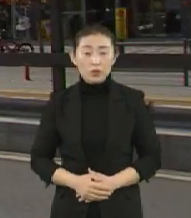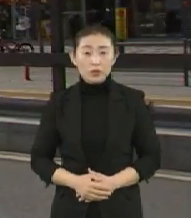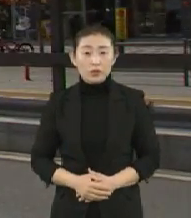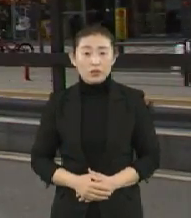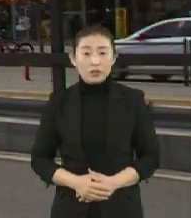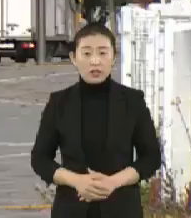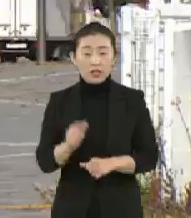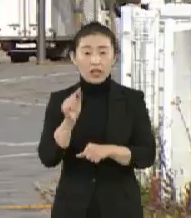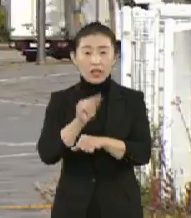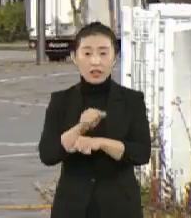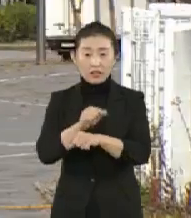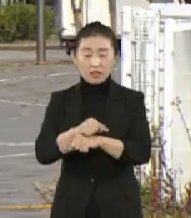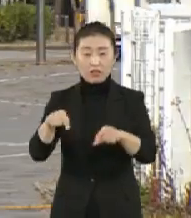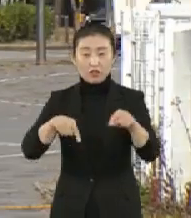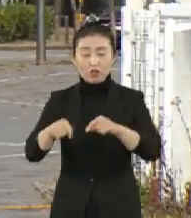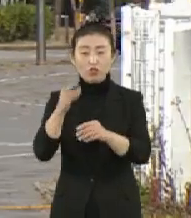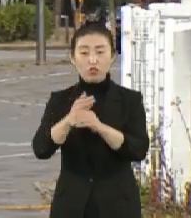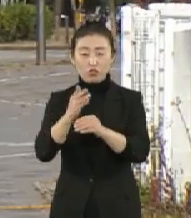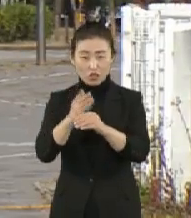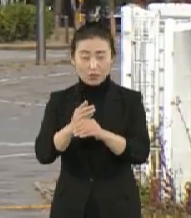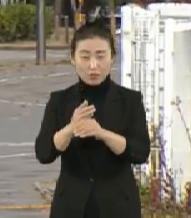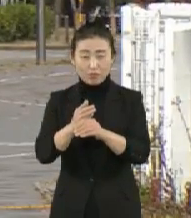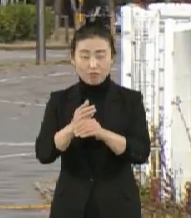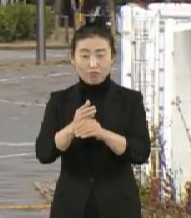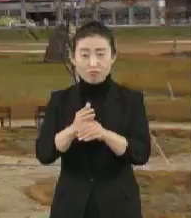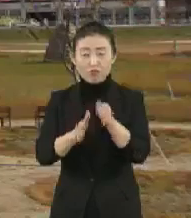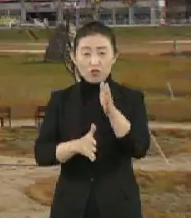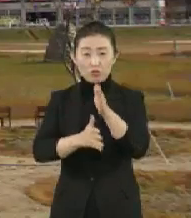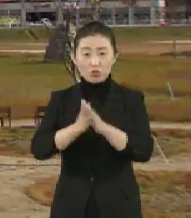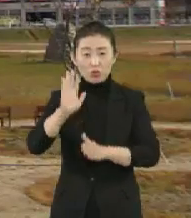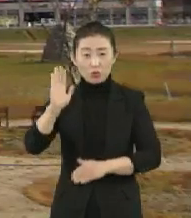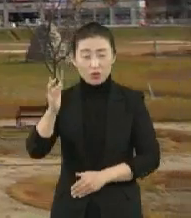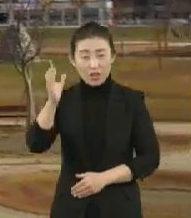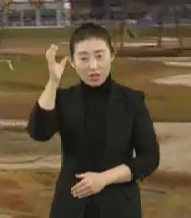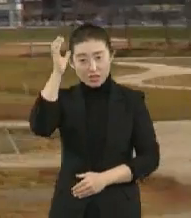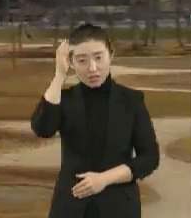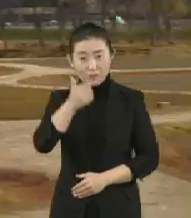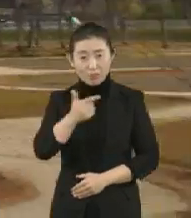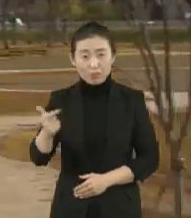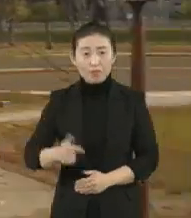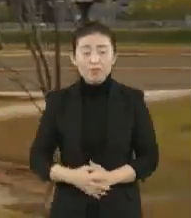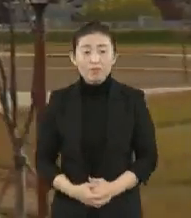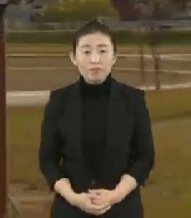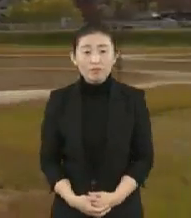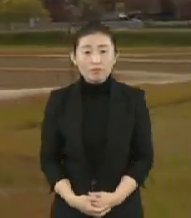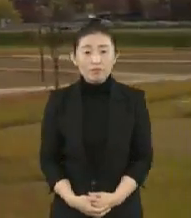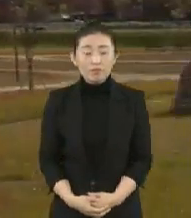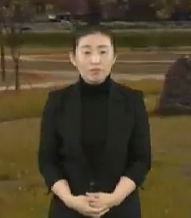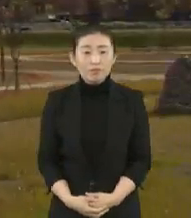세종시는 행정수도의 꿈에 더욱 가까이 갈 수 있을 걸로 기대됩니다. TJB 강진원입니다.